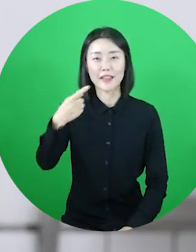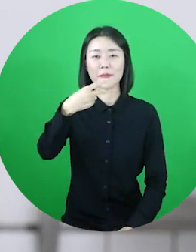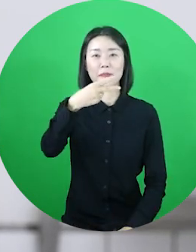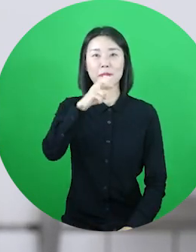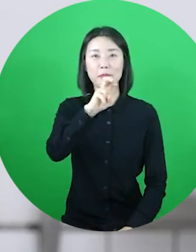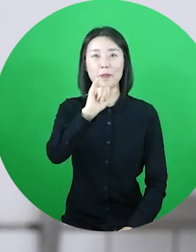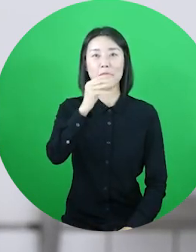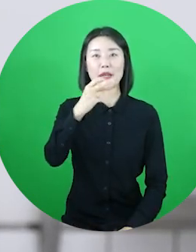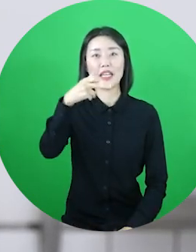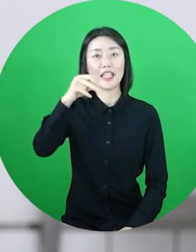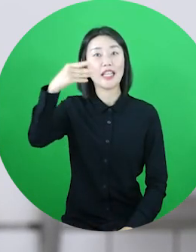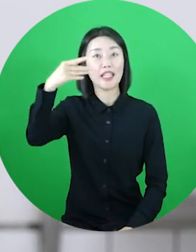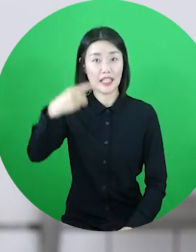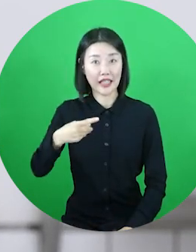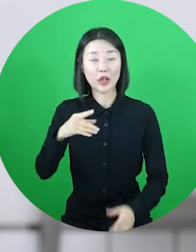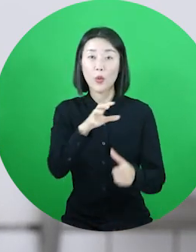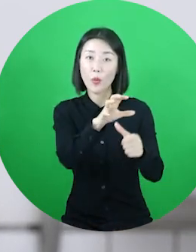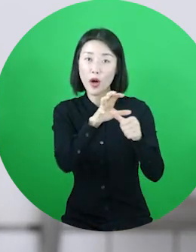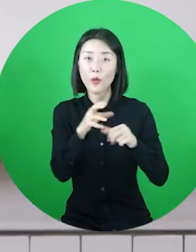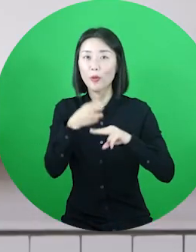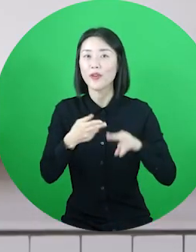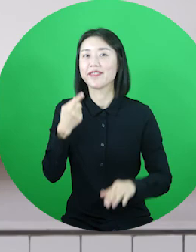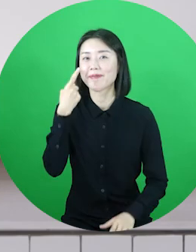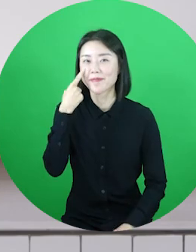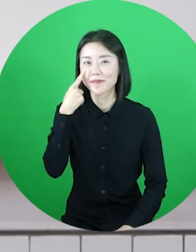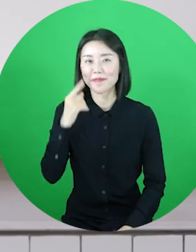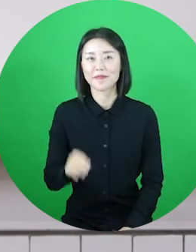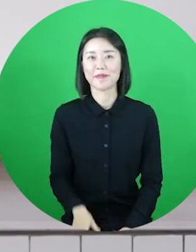사용해서 다른 요리도 해보면 좋을 것 같아요.